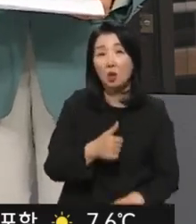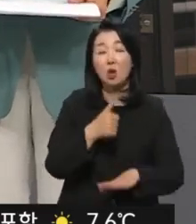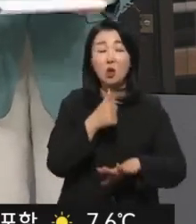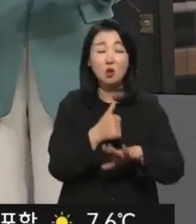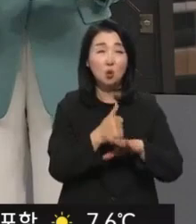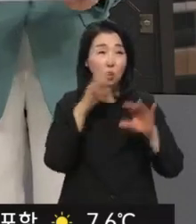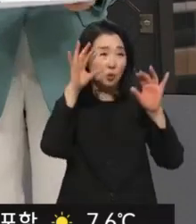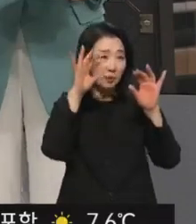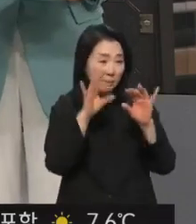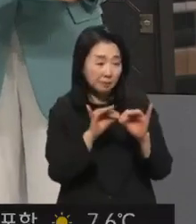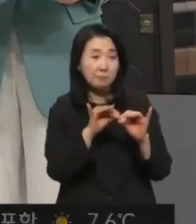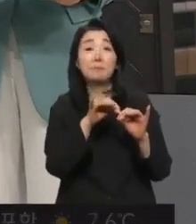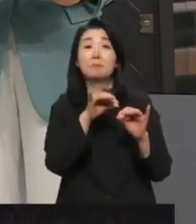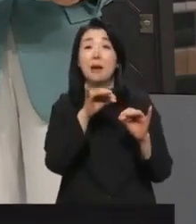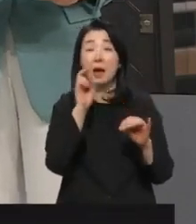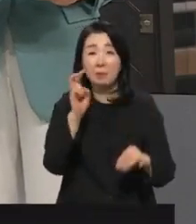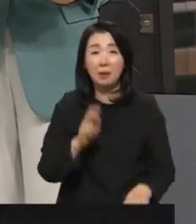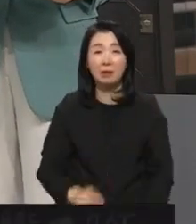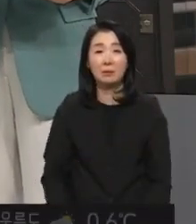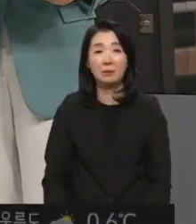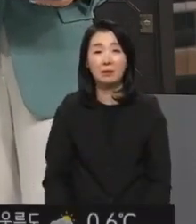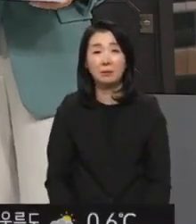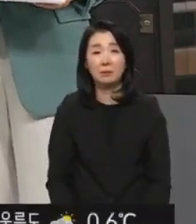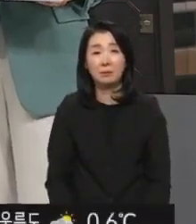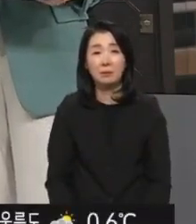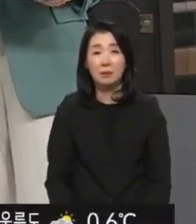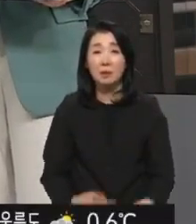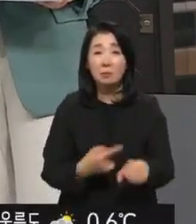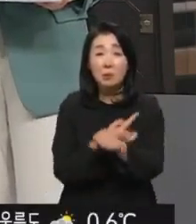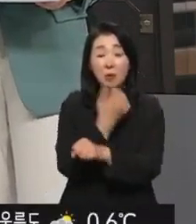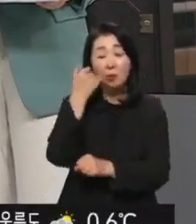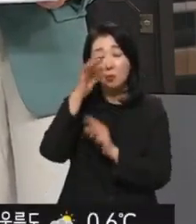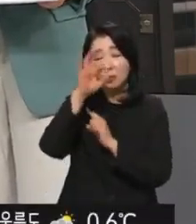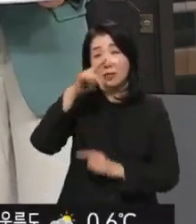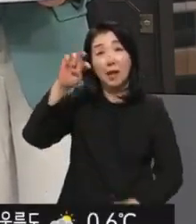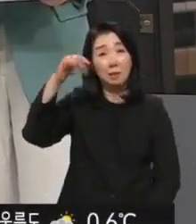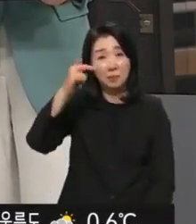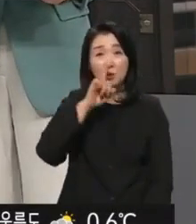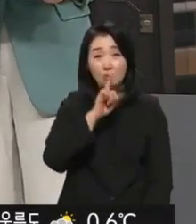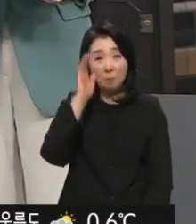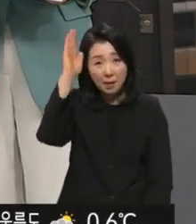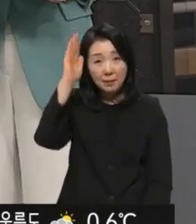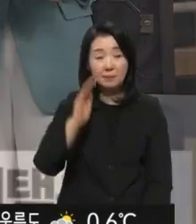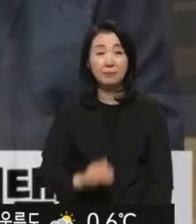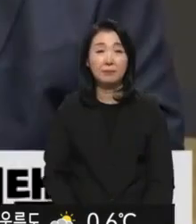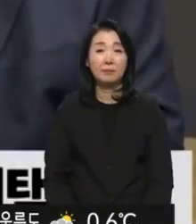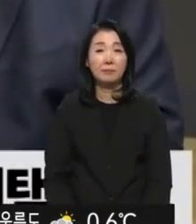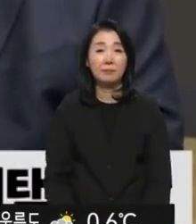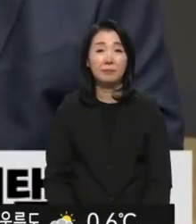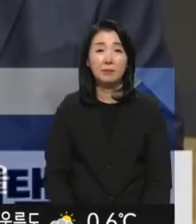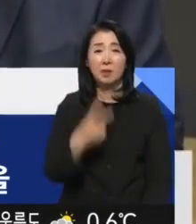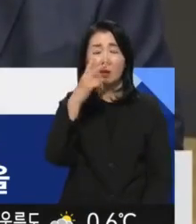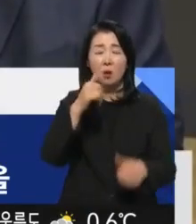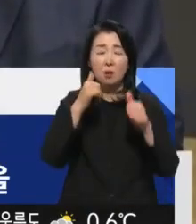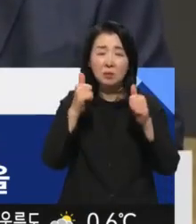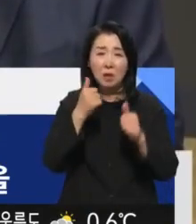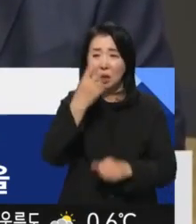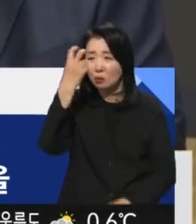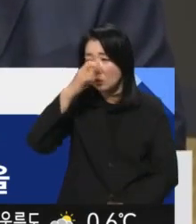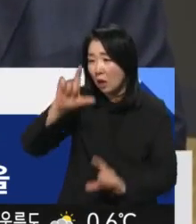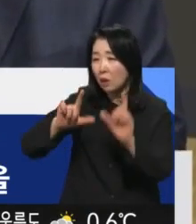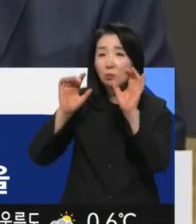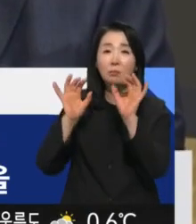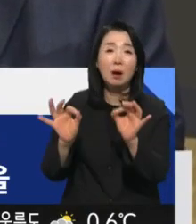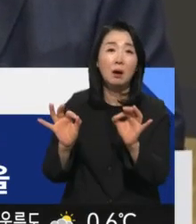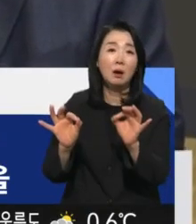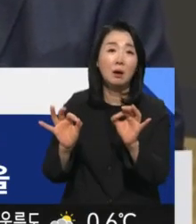나오고 있습니다. 대표적인 비명계죠. 이상민 의원의 말 들어보시죠. 검찰의 수사 태도나 이런 것들을